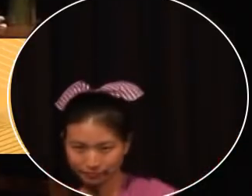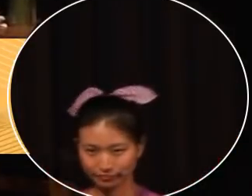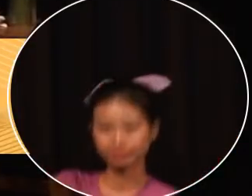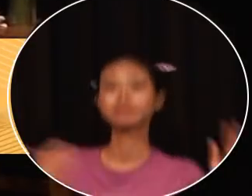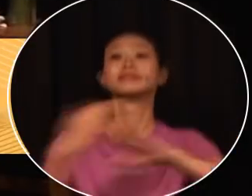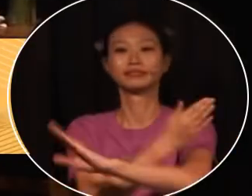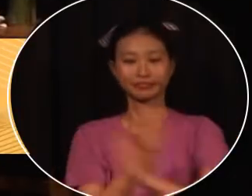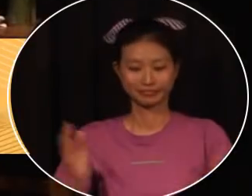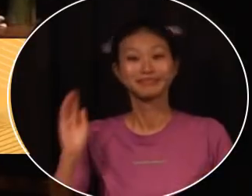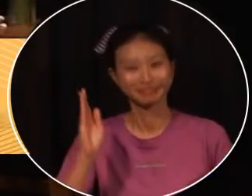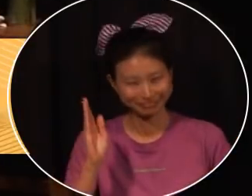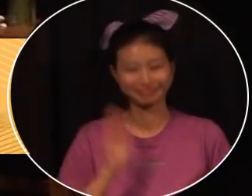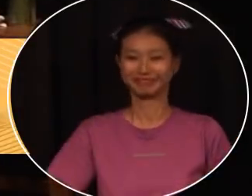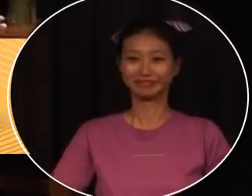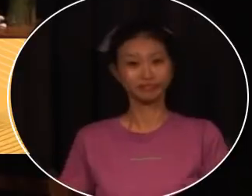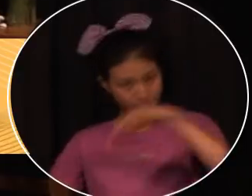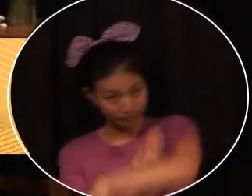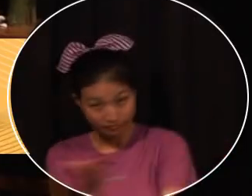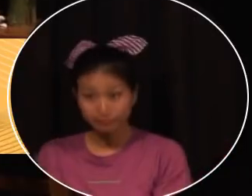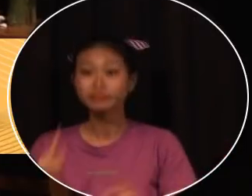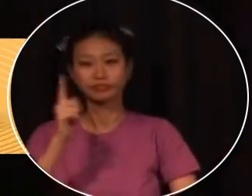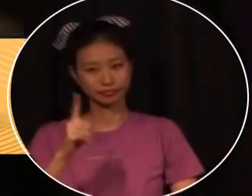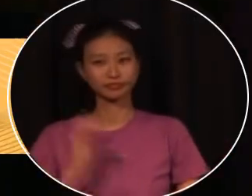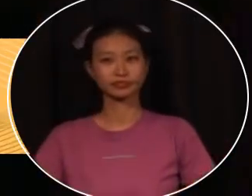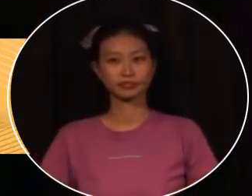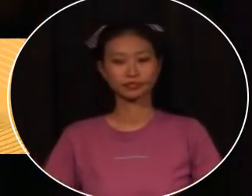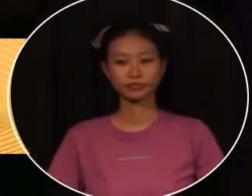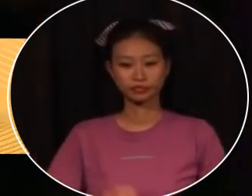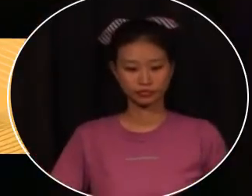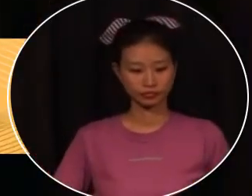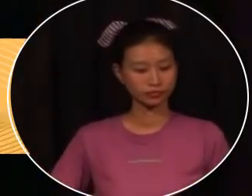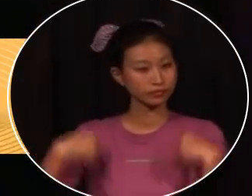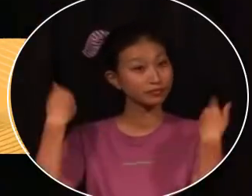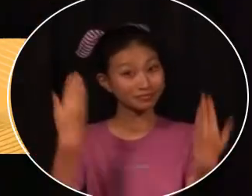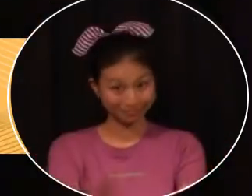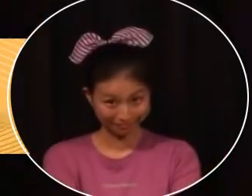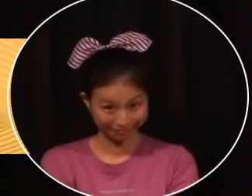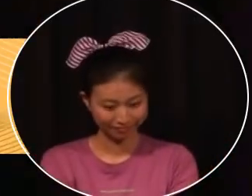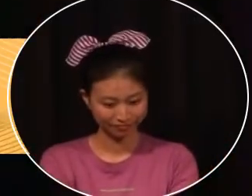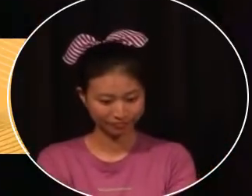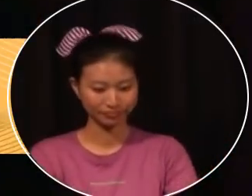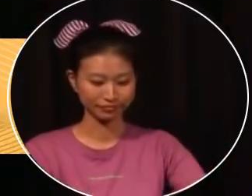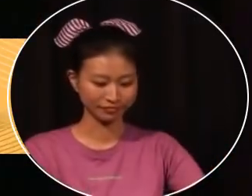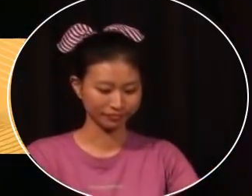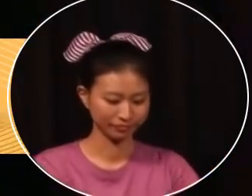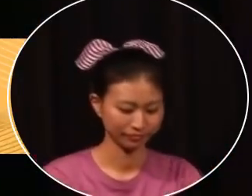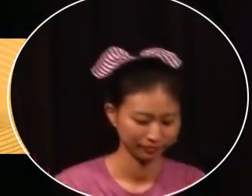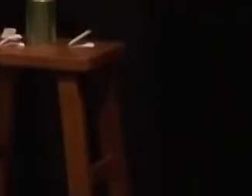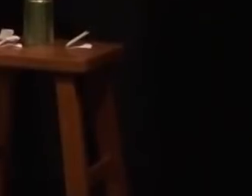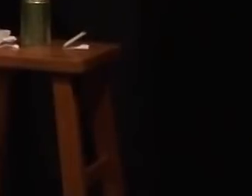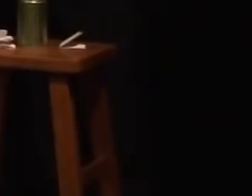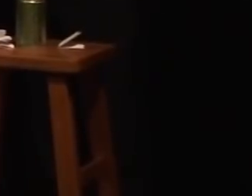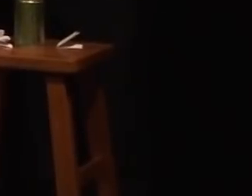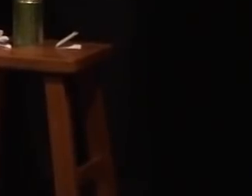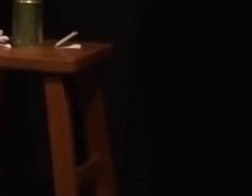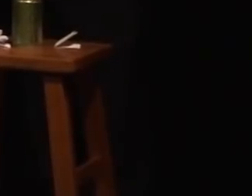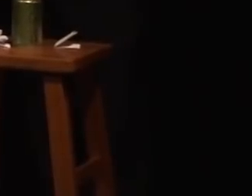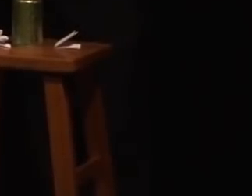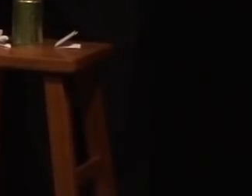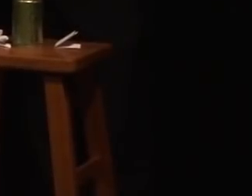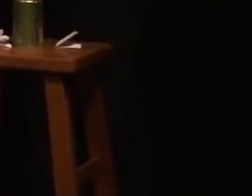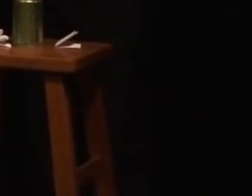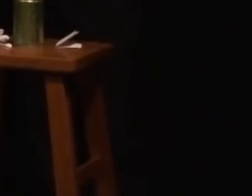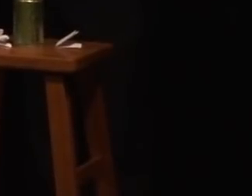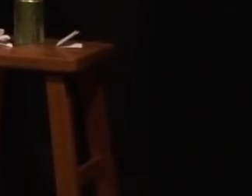次有英文的你就是抽得到。 好了，结尾，这下以上就是我的回答。 是，好，那主持人。 哦，好好好好，